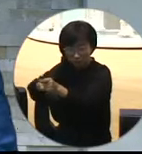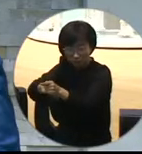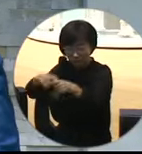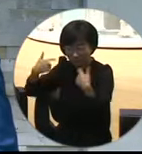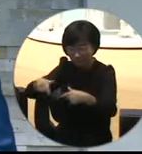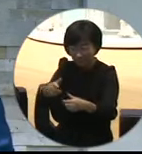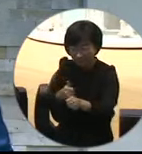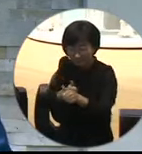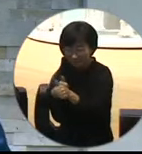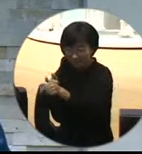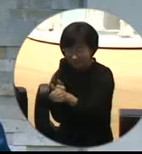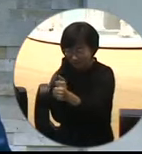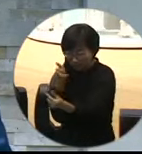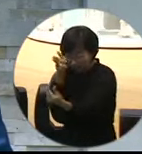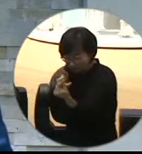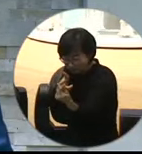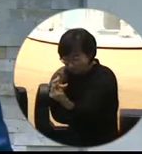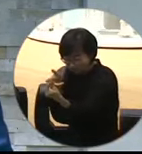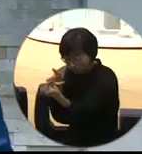늘 따라다녔어요.